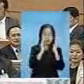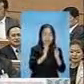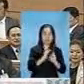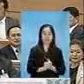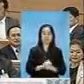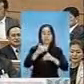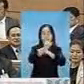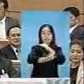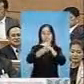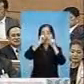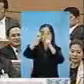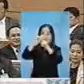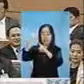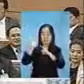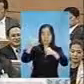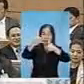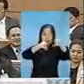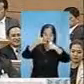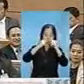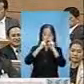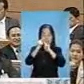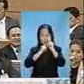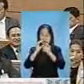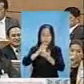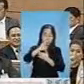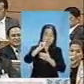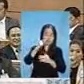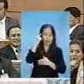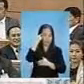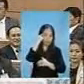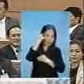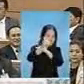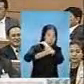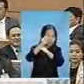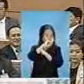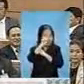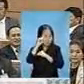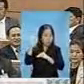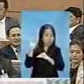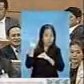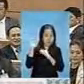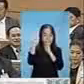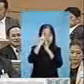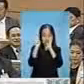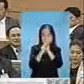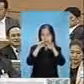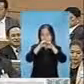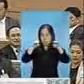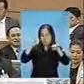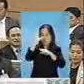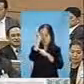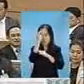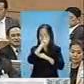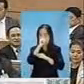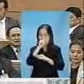างชาตินานาประเทศจะมาติดต่อค้าขายจะมาลงทุนเขาก็ต้องเลือกประเทศที่กติกาได้มาตรฐานกรรมการมีความยุติธรรม